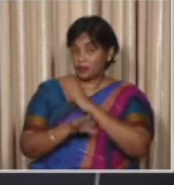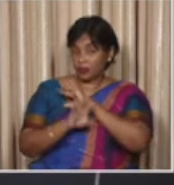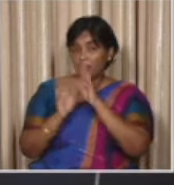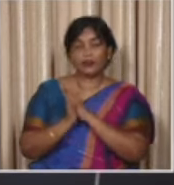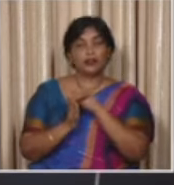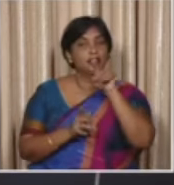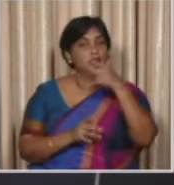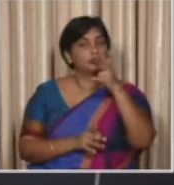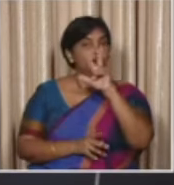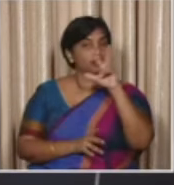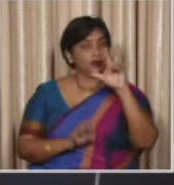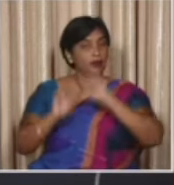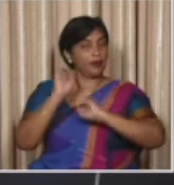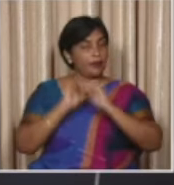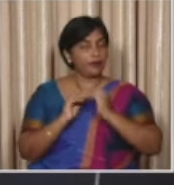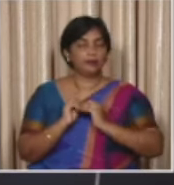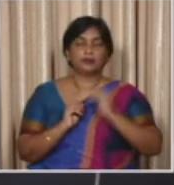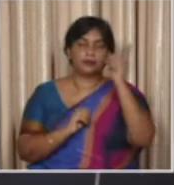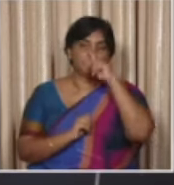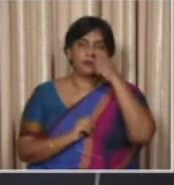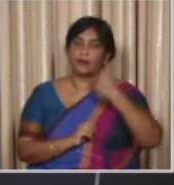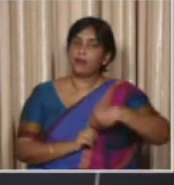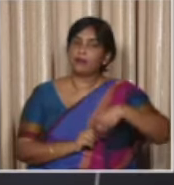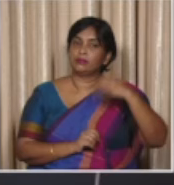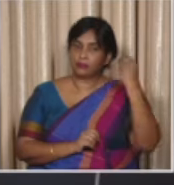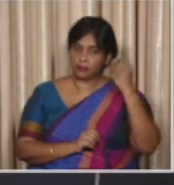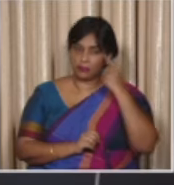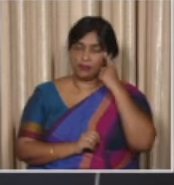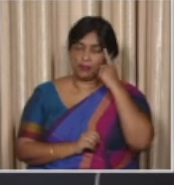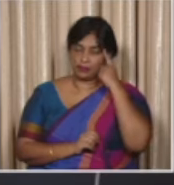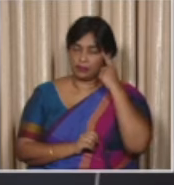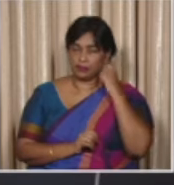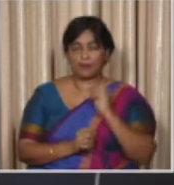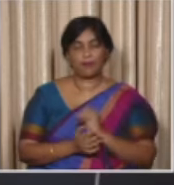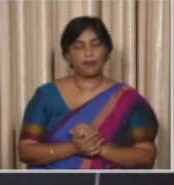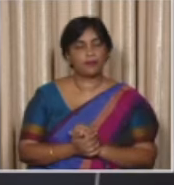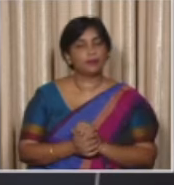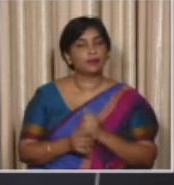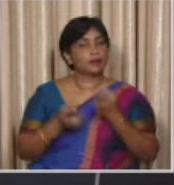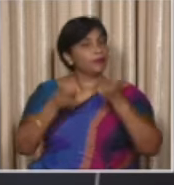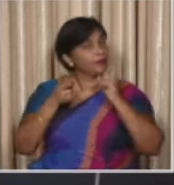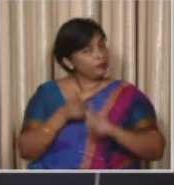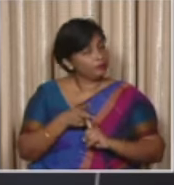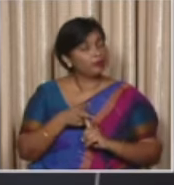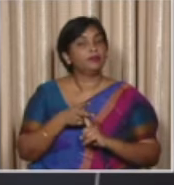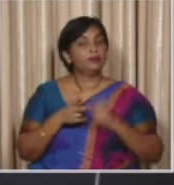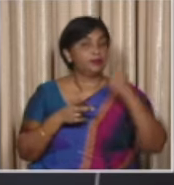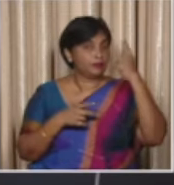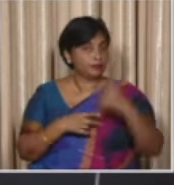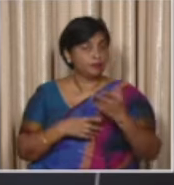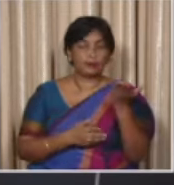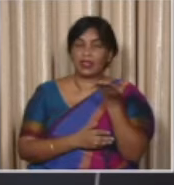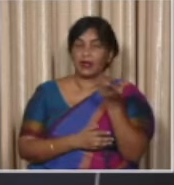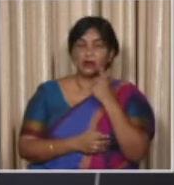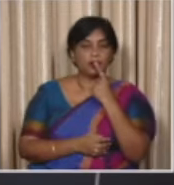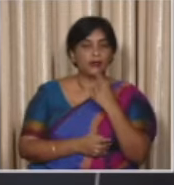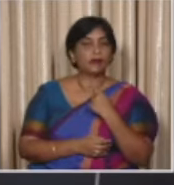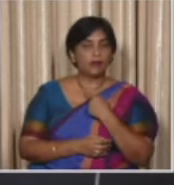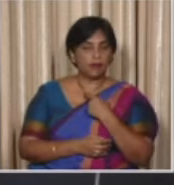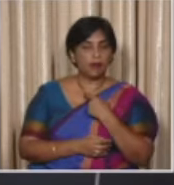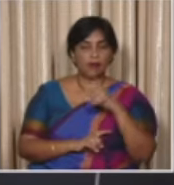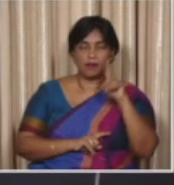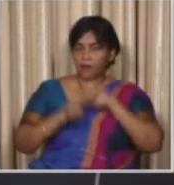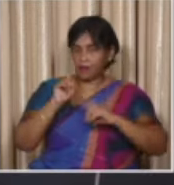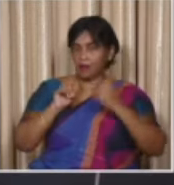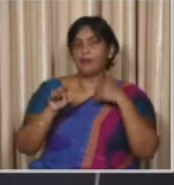188ක් මුල ඉඳලා ගත්තාම මේ වෙනකොට තියෙනවා 138කින් වැඩිවීමක් වුණා. ඉන් පස්සේ තමයි දෙවෙනි ඉල්ලීමාවේ මම